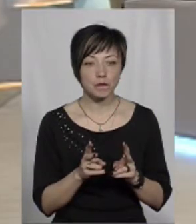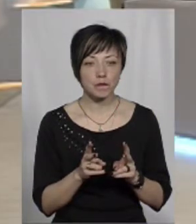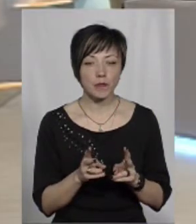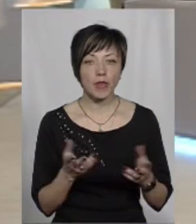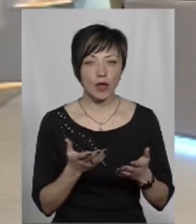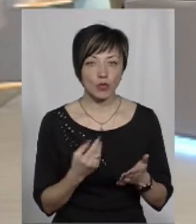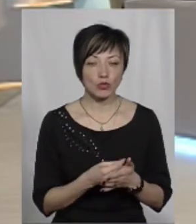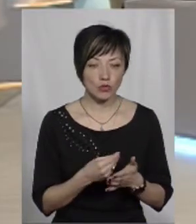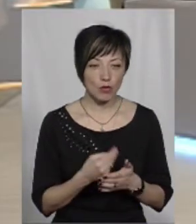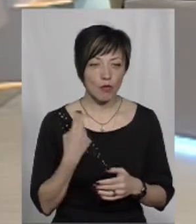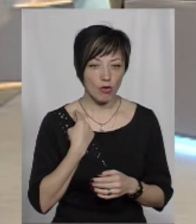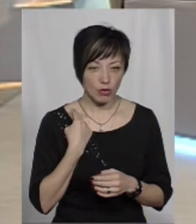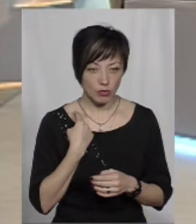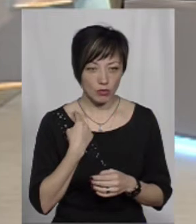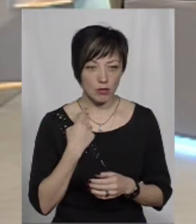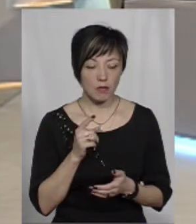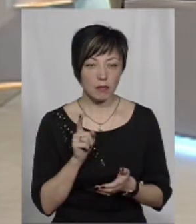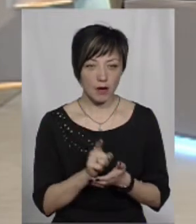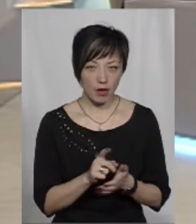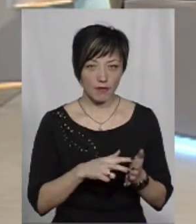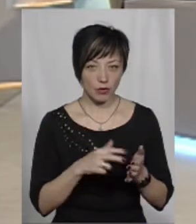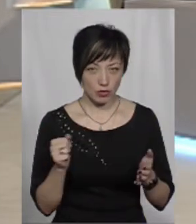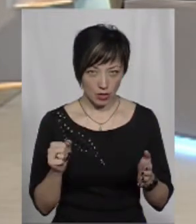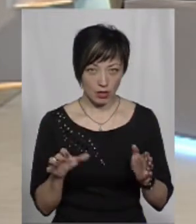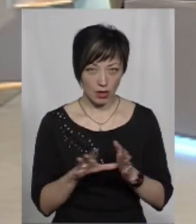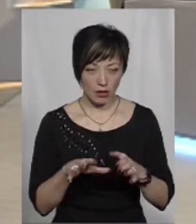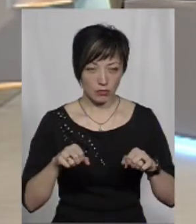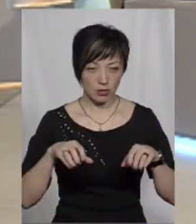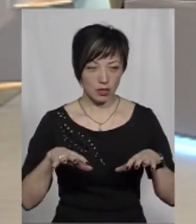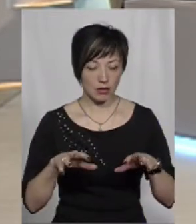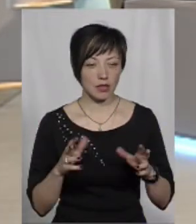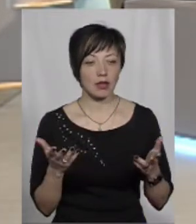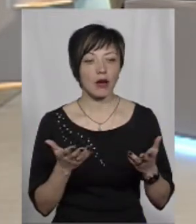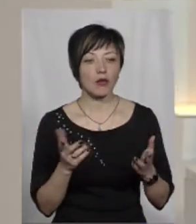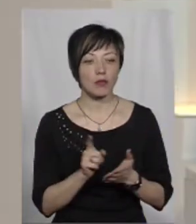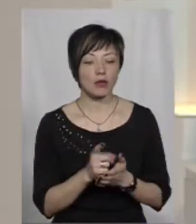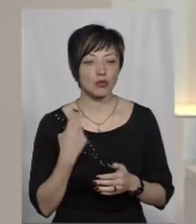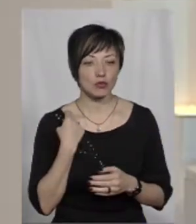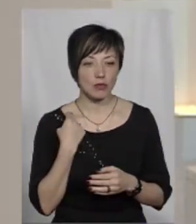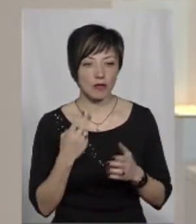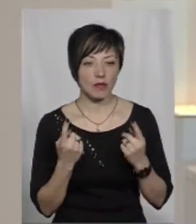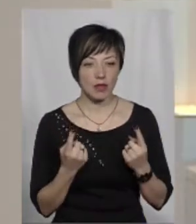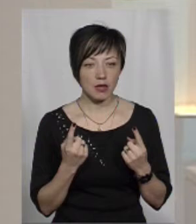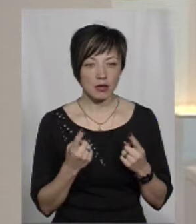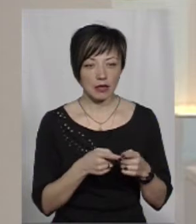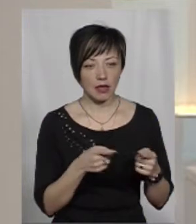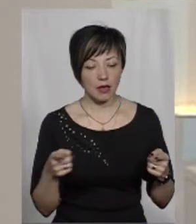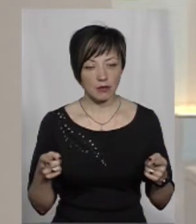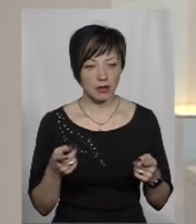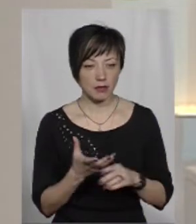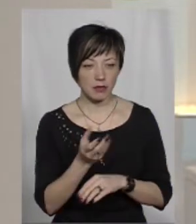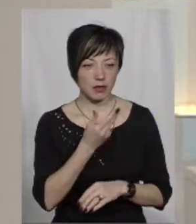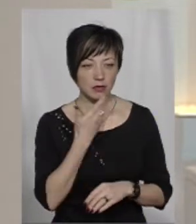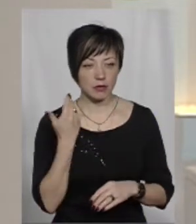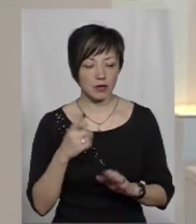За якусь суму боргу мають відключати споживача? Якою це має бути сума, чи, можливо, якийсь термін,